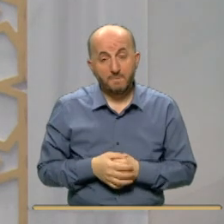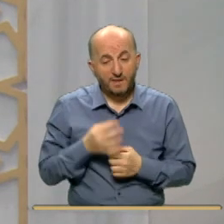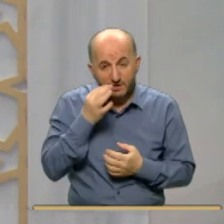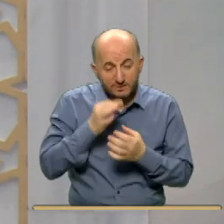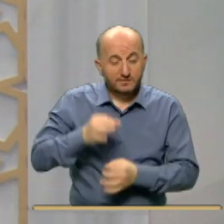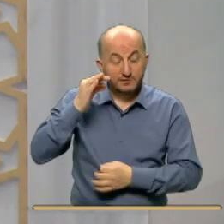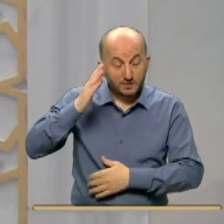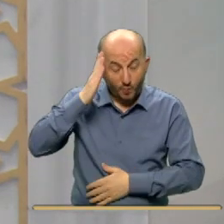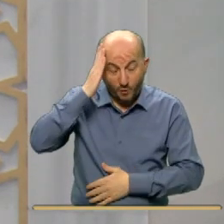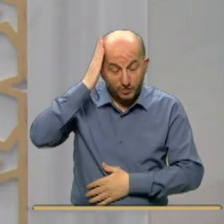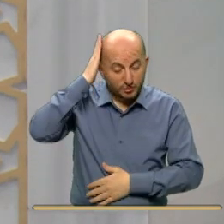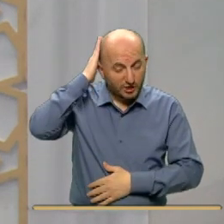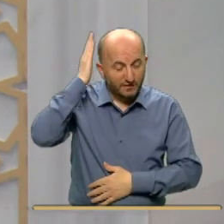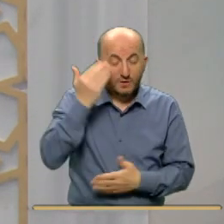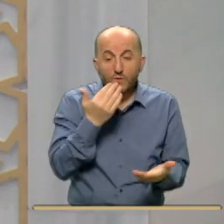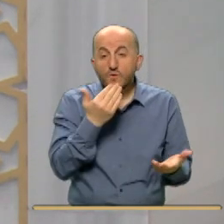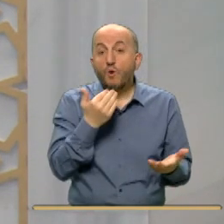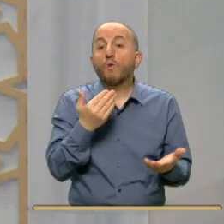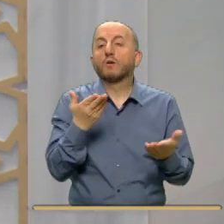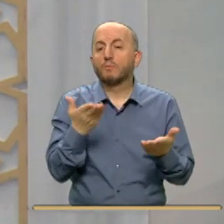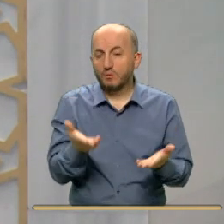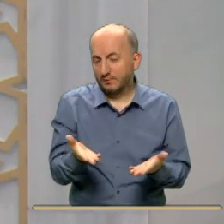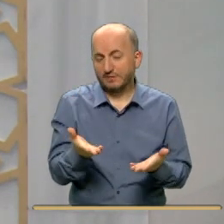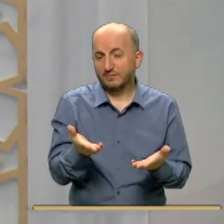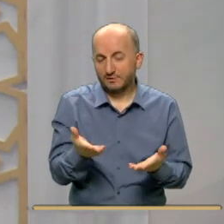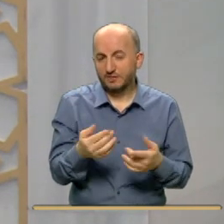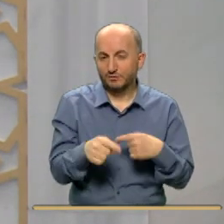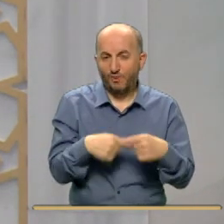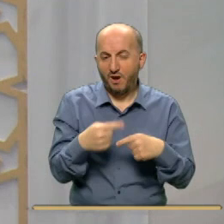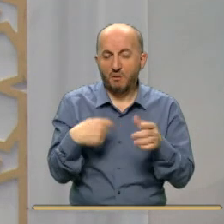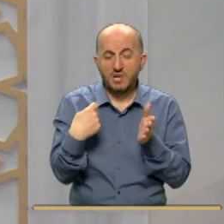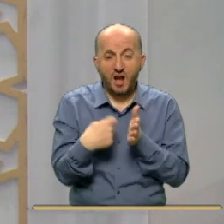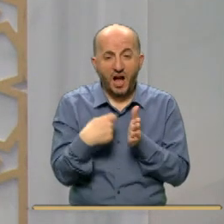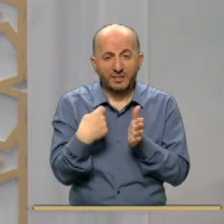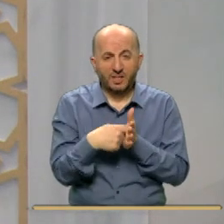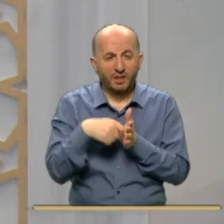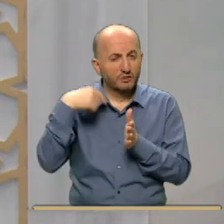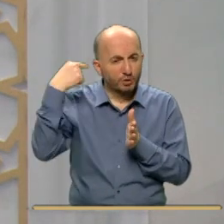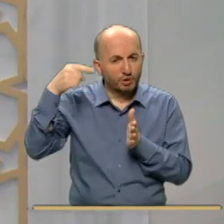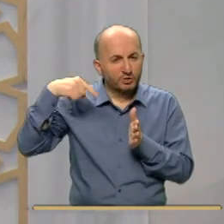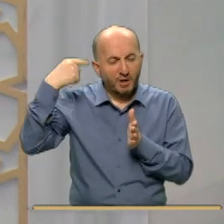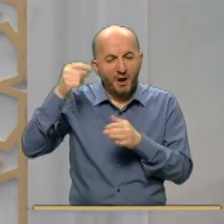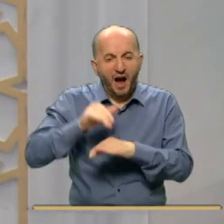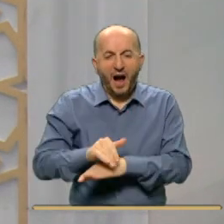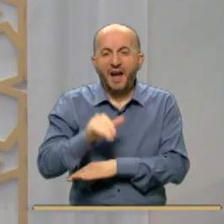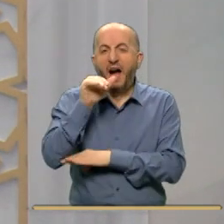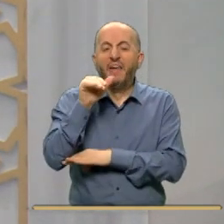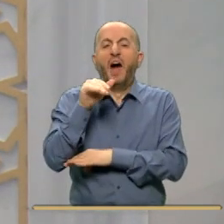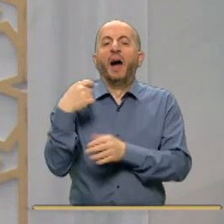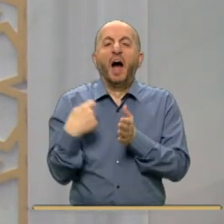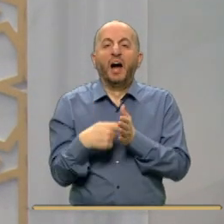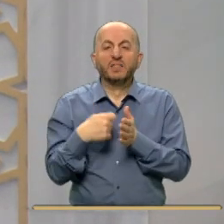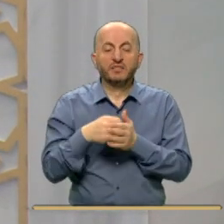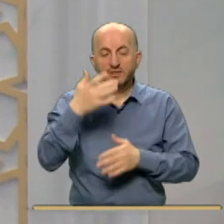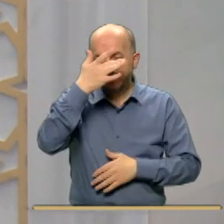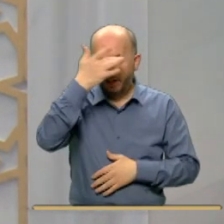İnsan onur ve haysiyetinin yok sayıldığı dönemin adıdır, düşünce biçiminin, hayat tarzının adıdır